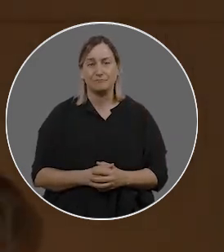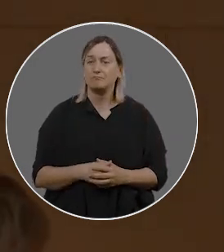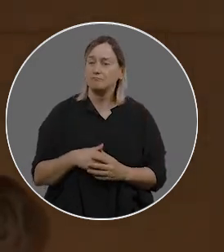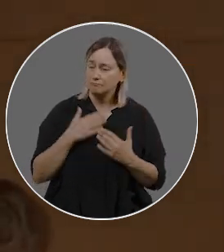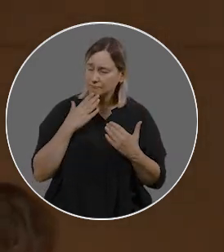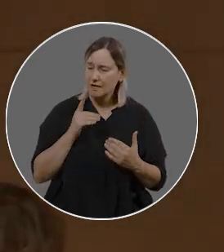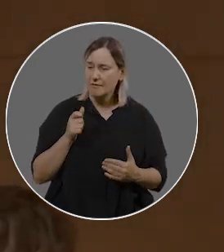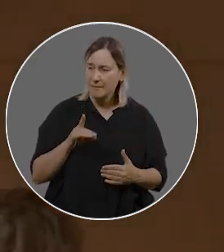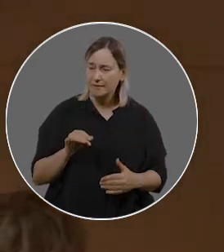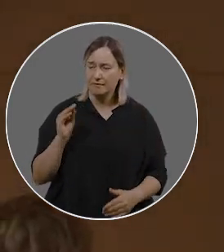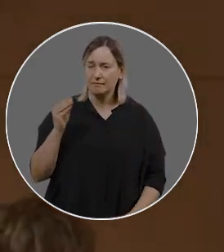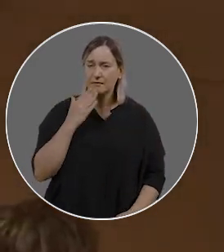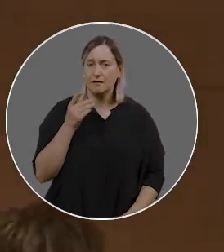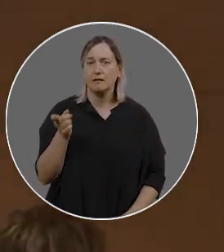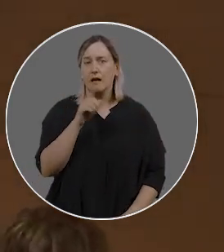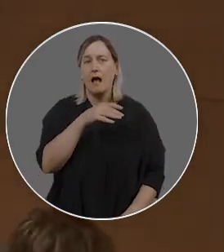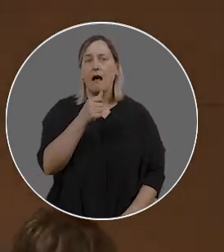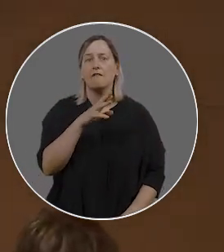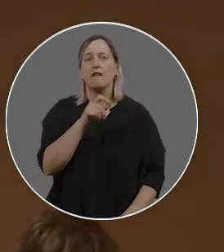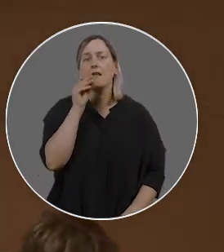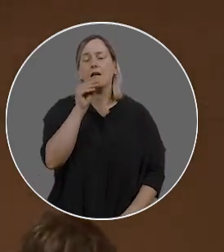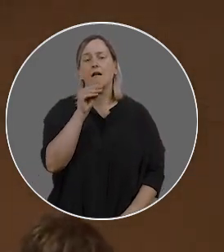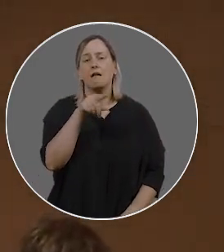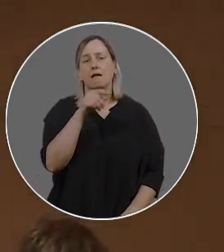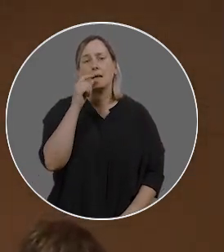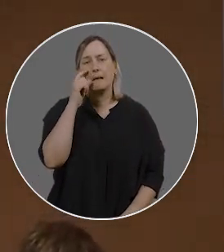David. Afra, vosaltres esteu